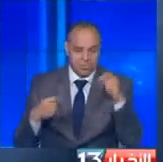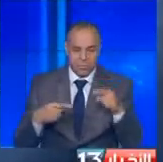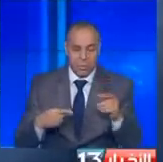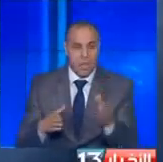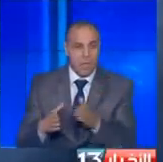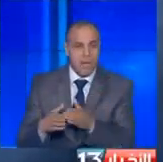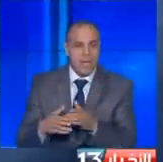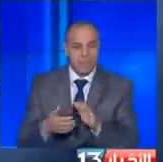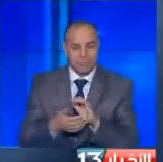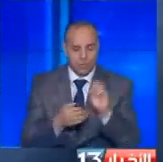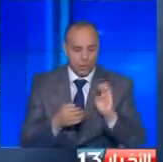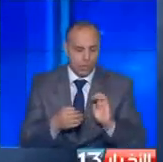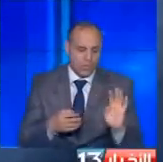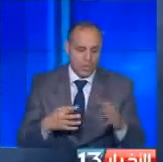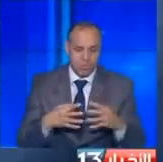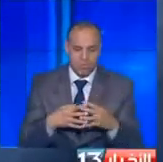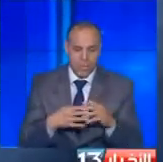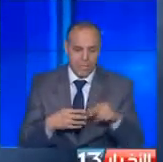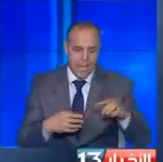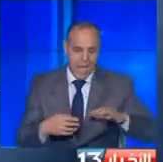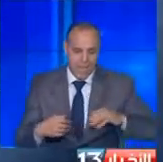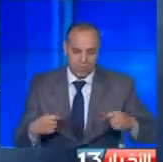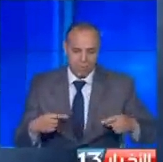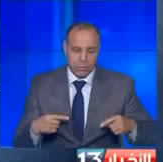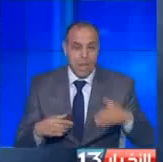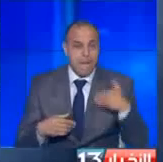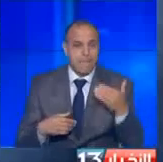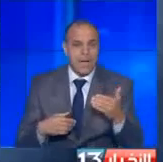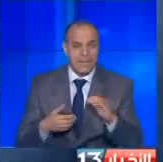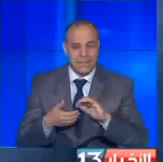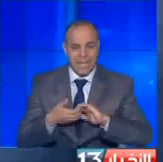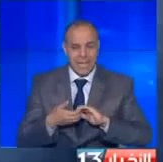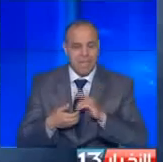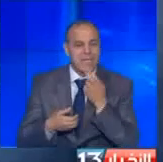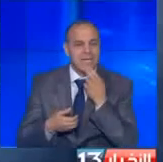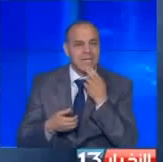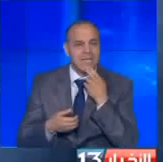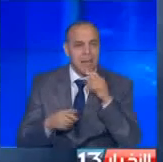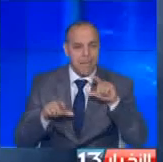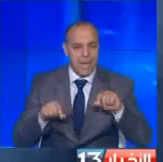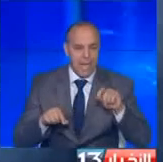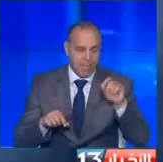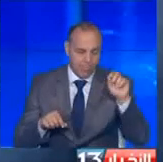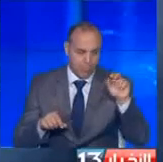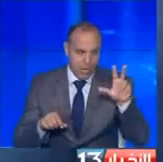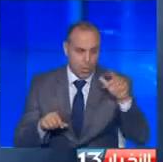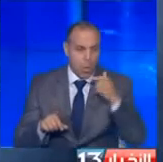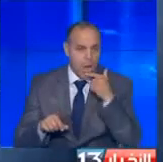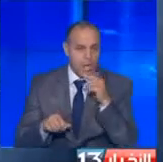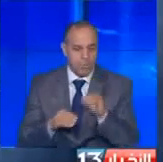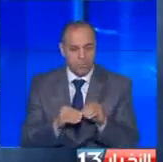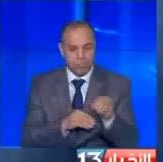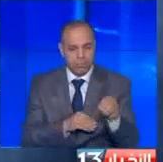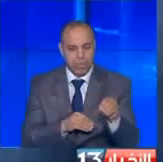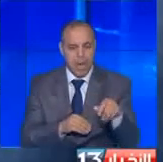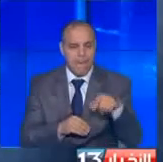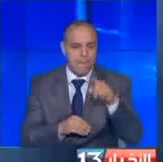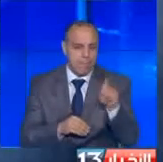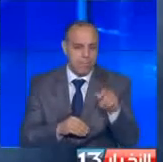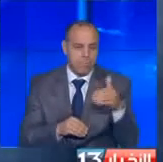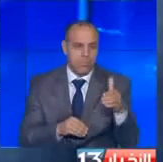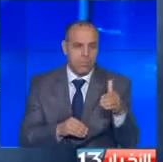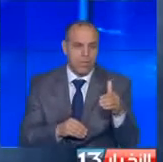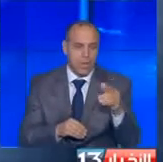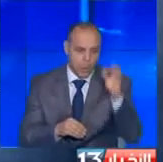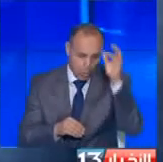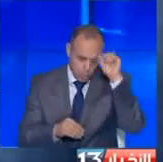في درب الجنوب الشرقي بعد غد الأحد، ويستقبل اتحاد بنجردان الملعب التونسي، فيما تأجل إلى أجل غير مسمى